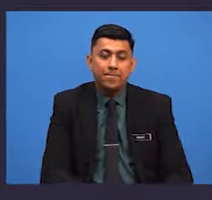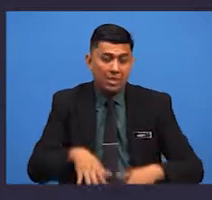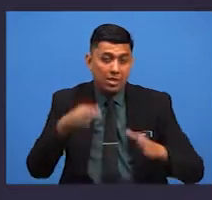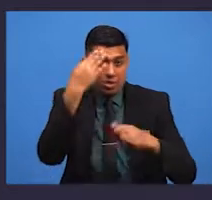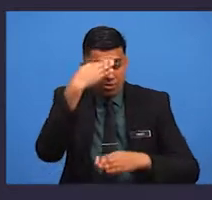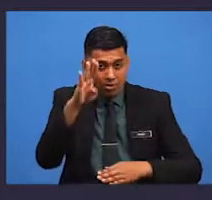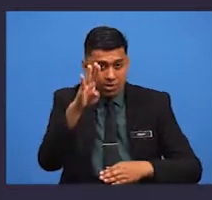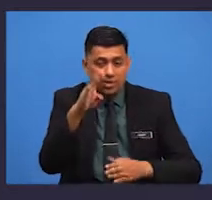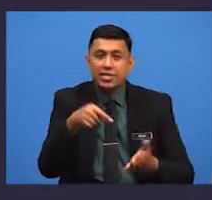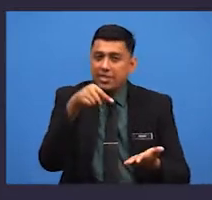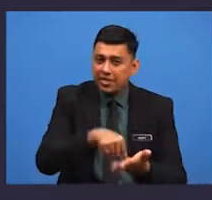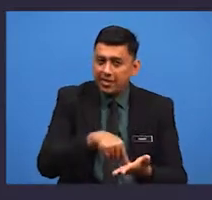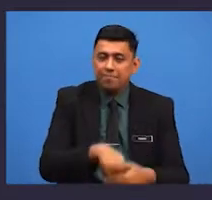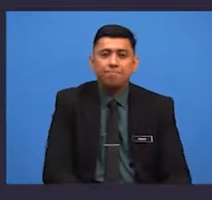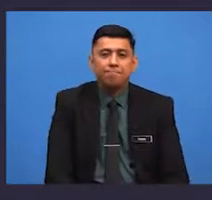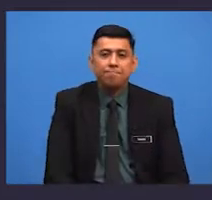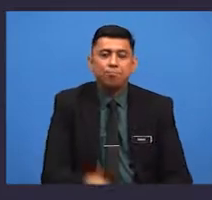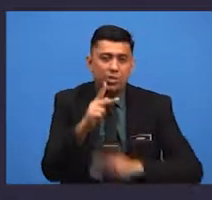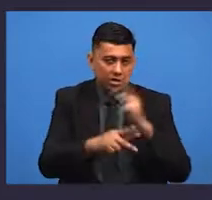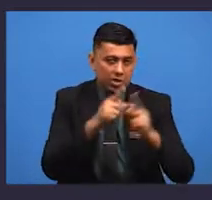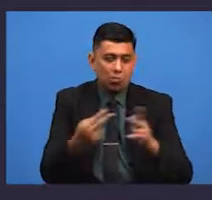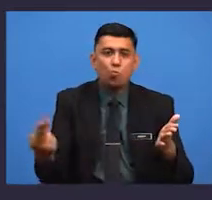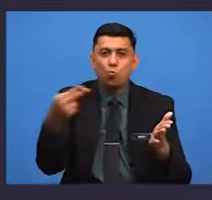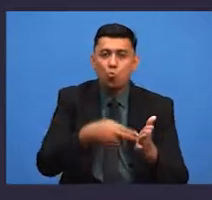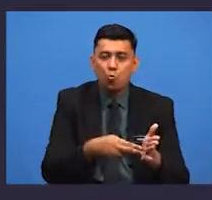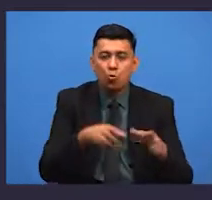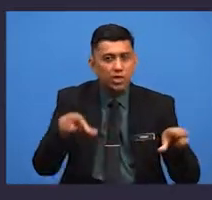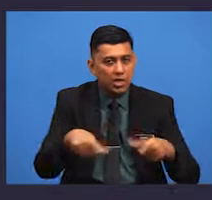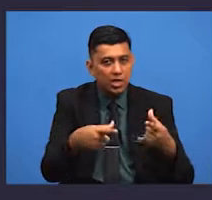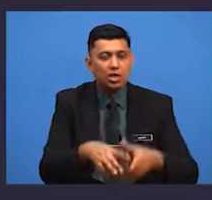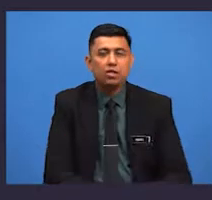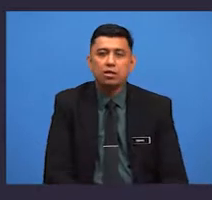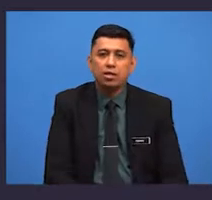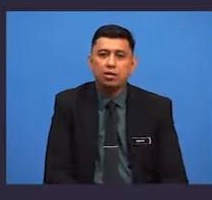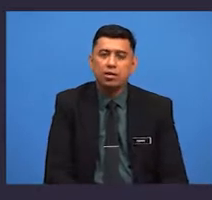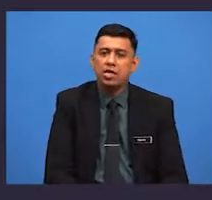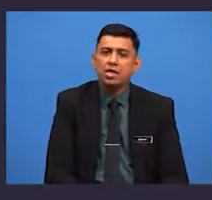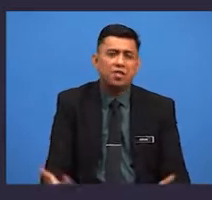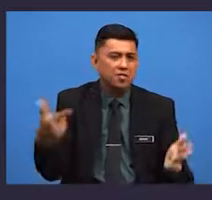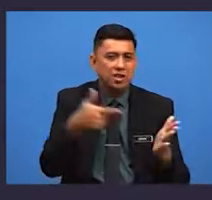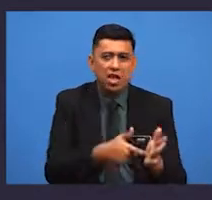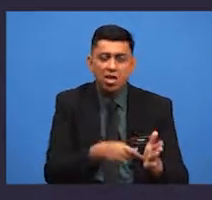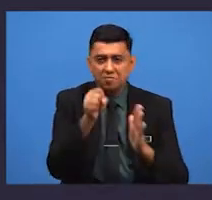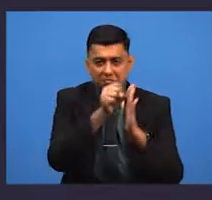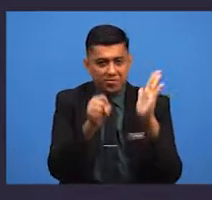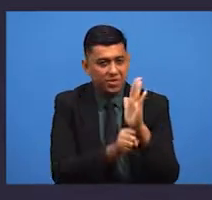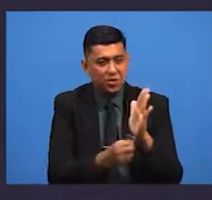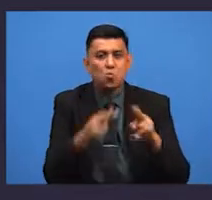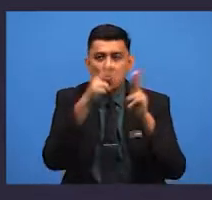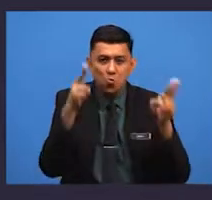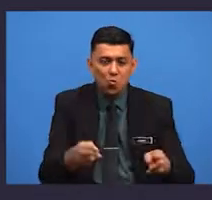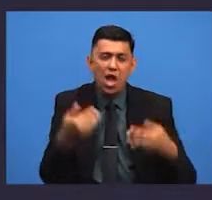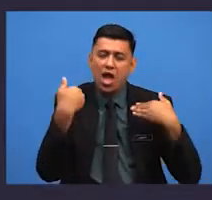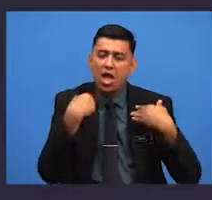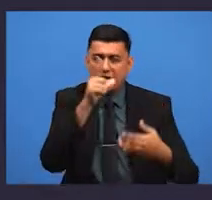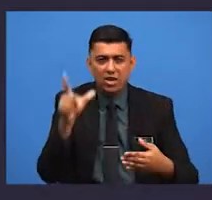Bagi struktur kawalan ini, proses ulangan dilaksanakan selagi syarat yang diuji